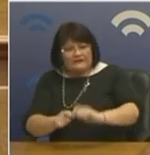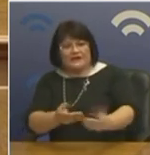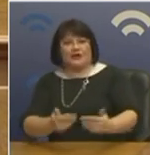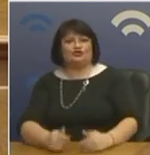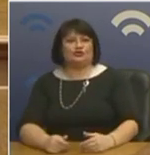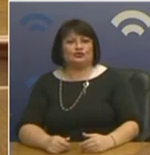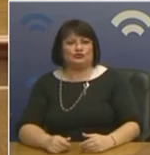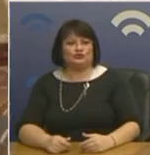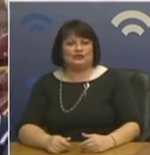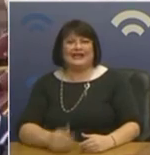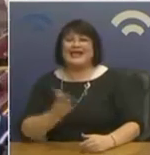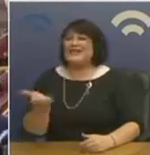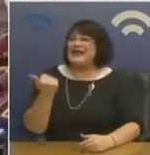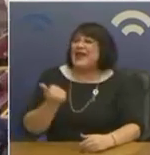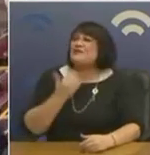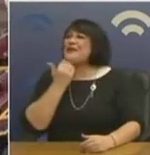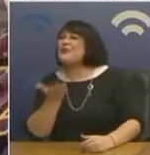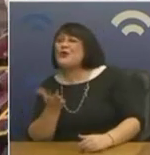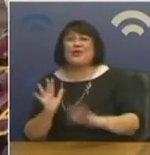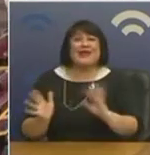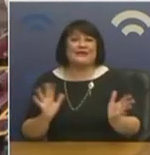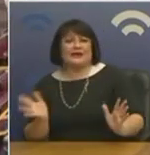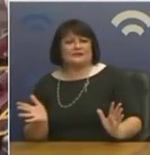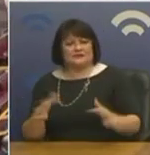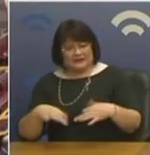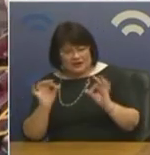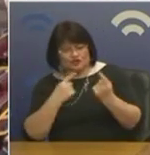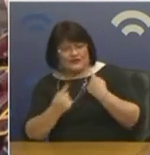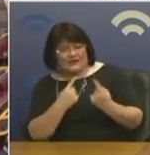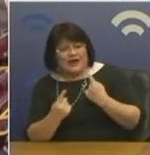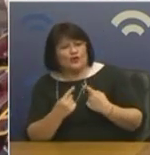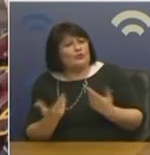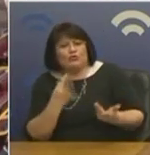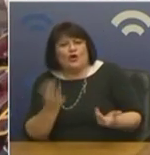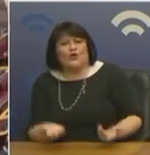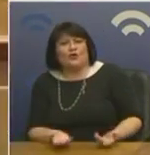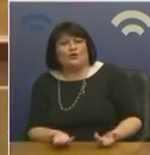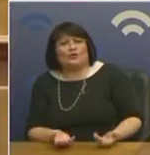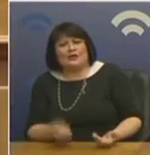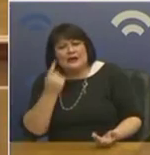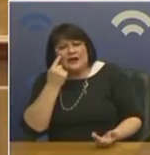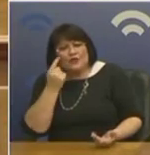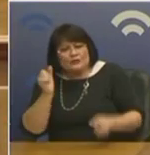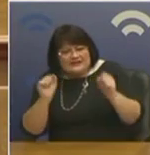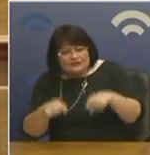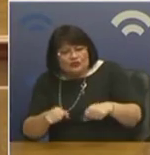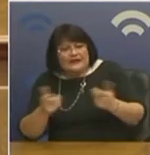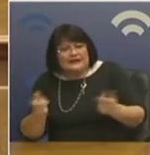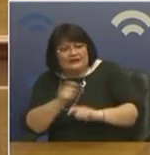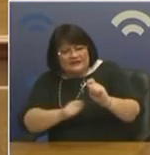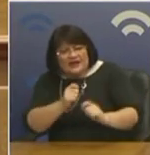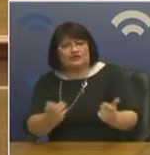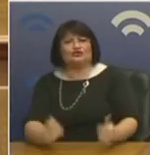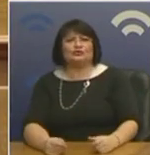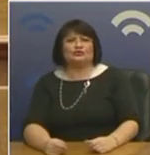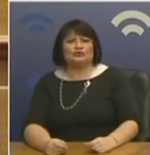Τον δεν έχει. Δεν μπορώ. Δεν κάνω. Αν δεν ξεκινήσω κάτι, για να κάνουμε ένα διάλογο. Γιατί δεν κάνετε διάλογο. Να δω πώς συμφωνούν με το συνταγματικό δικαστήριο. Να του